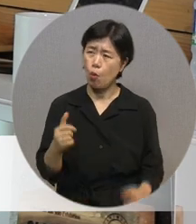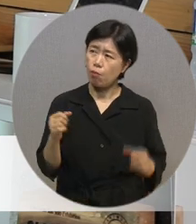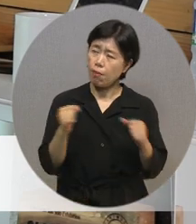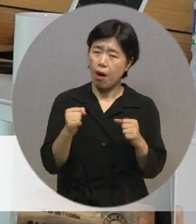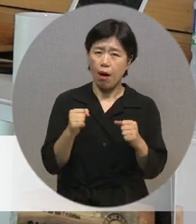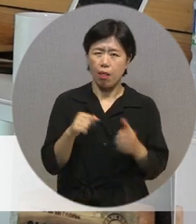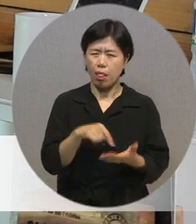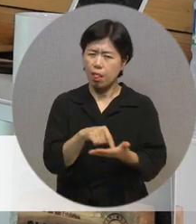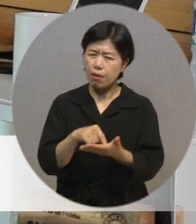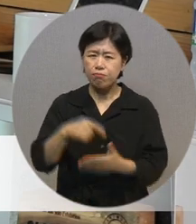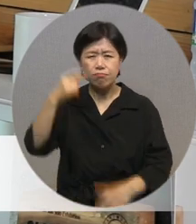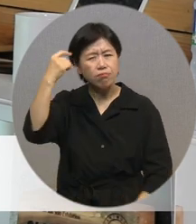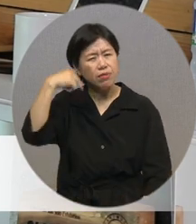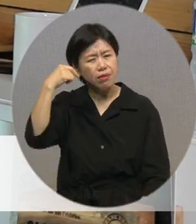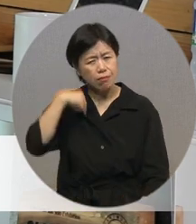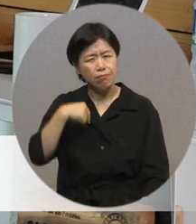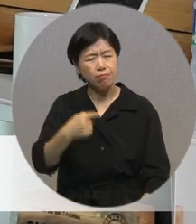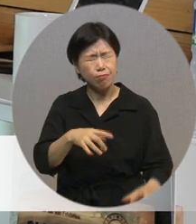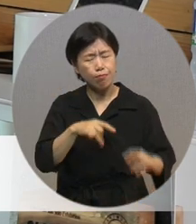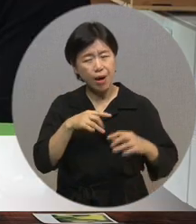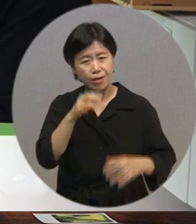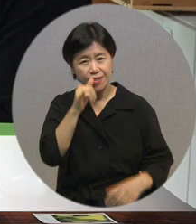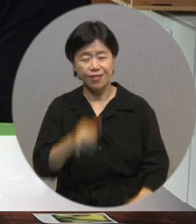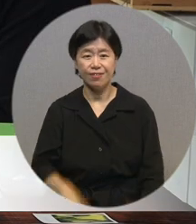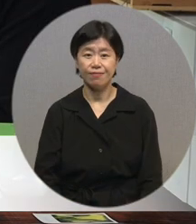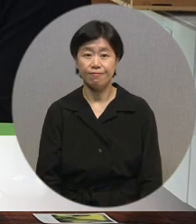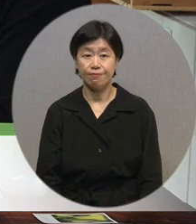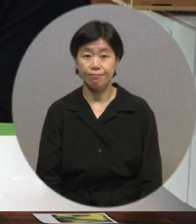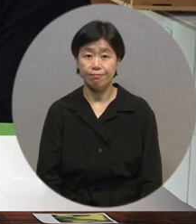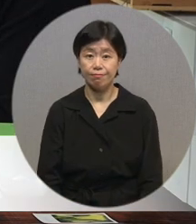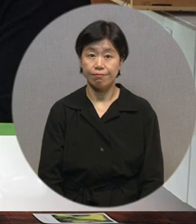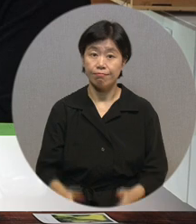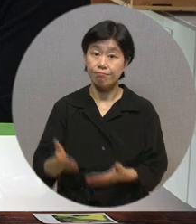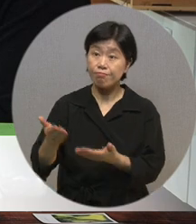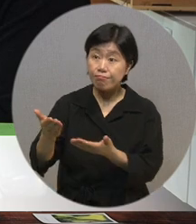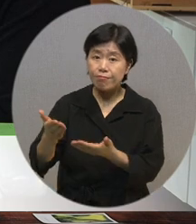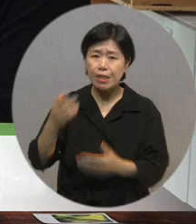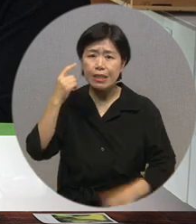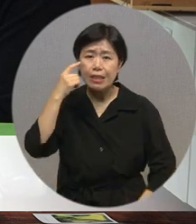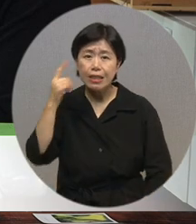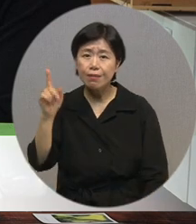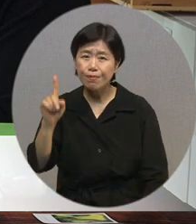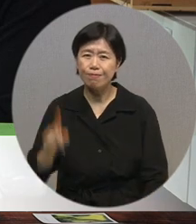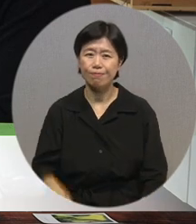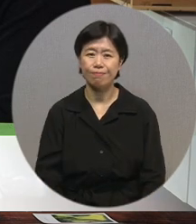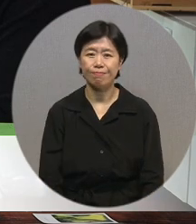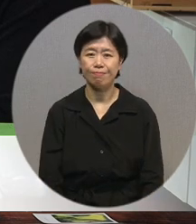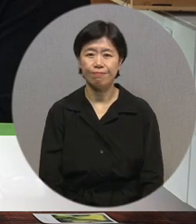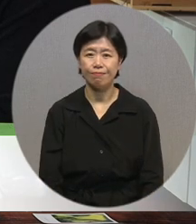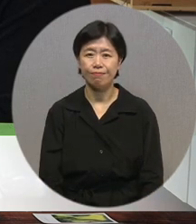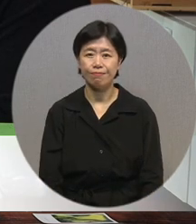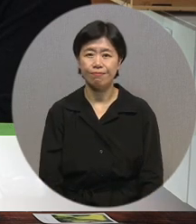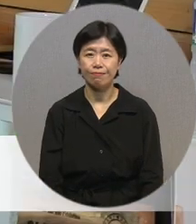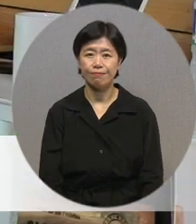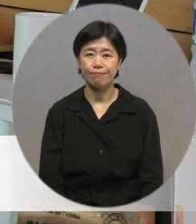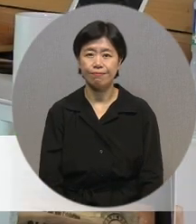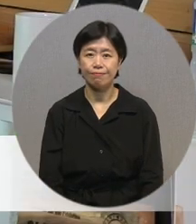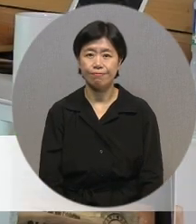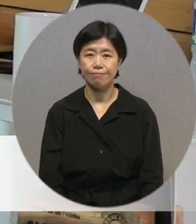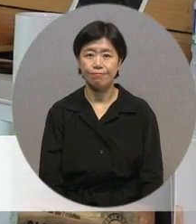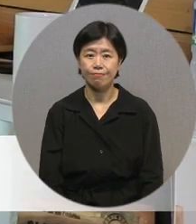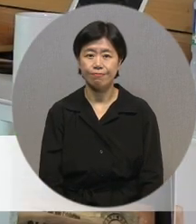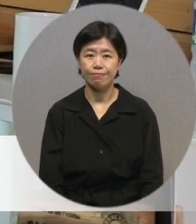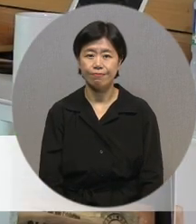쓸쓸하고 그런 느낌을 받았는데 작가님은 어떤 관점으로 작품 활동을 하고 계신지 궁금합니다. 네.